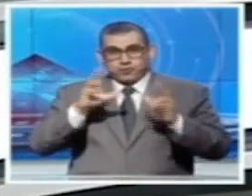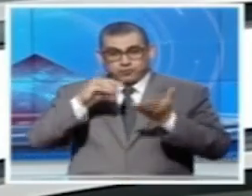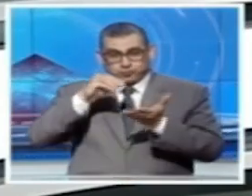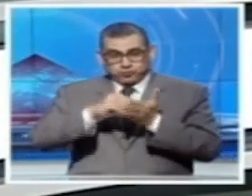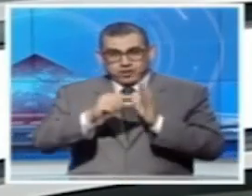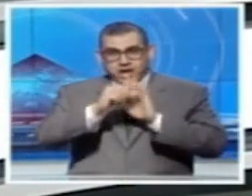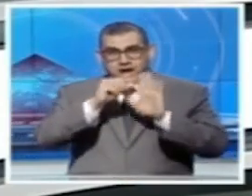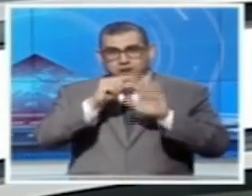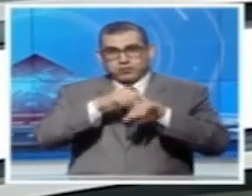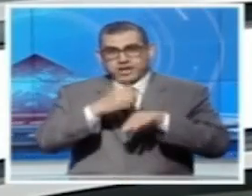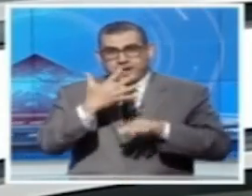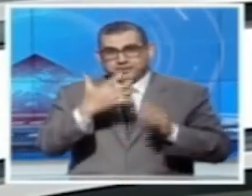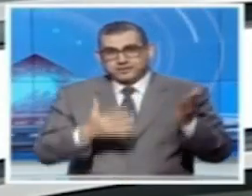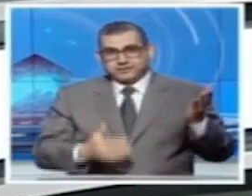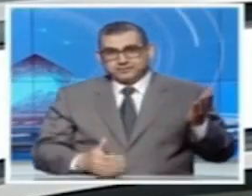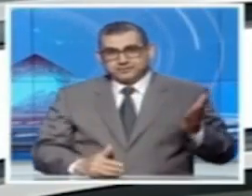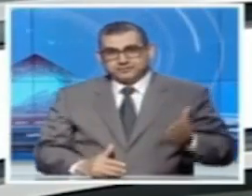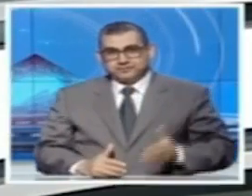نشرة الخامسة بالعناوين.